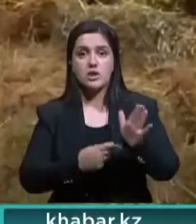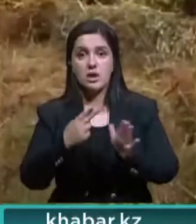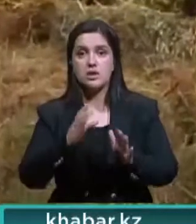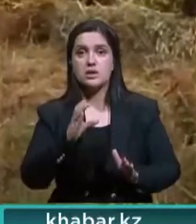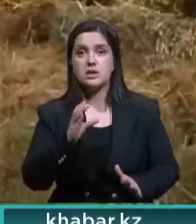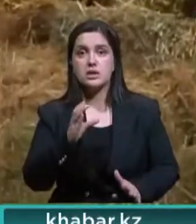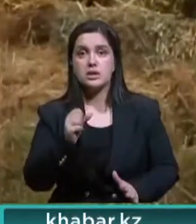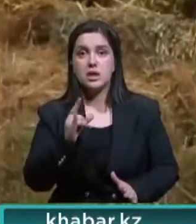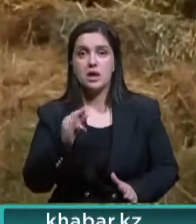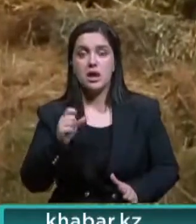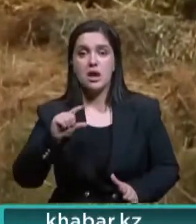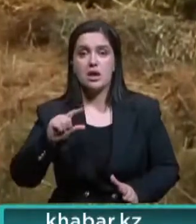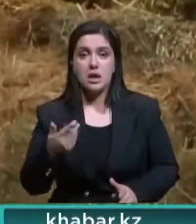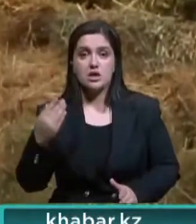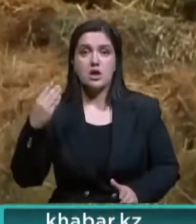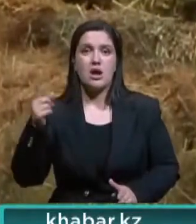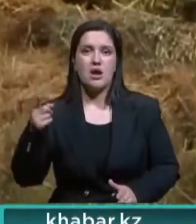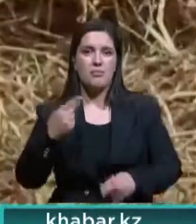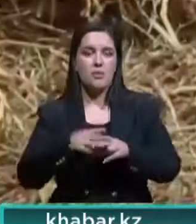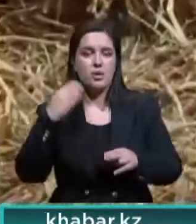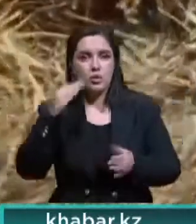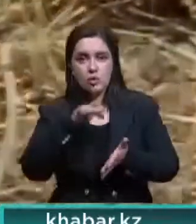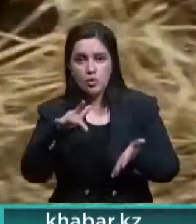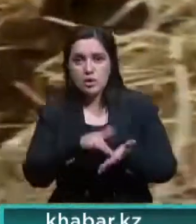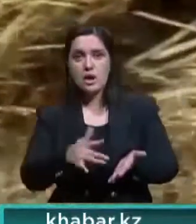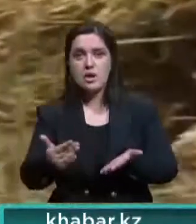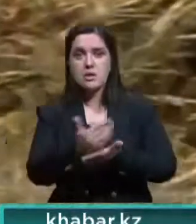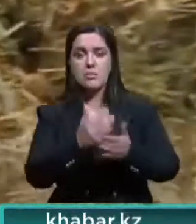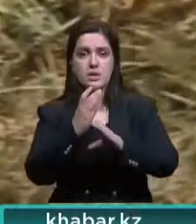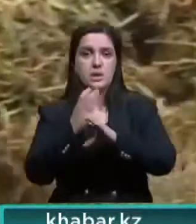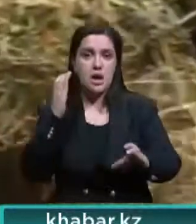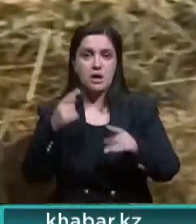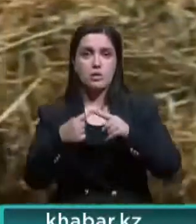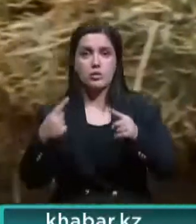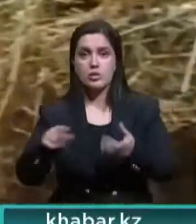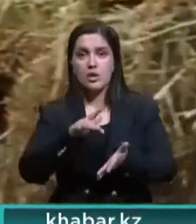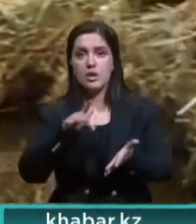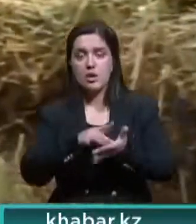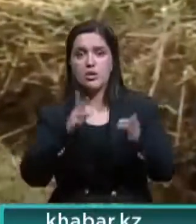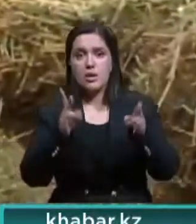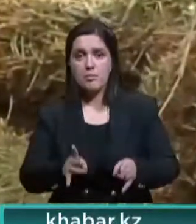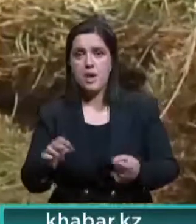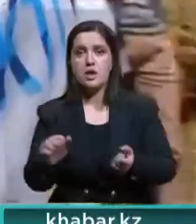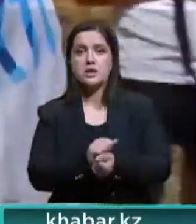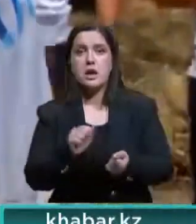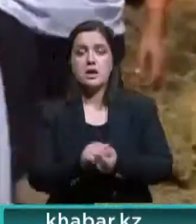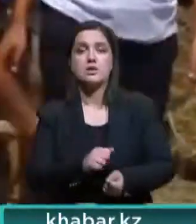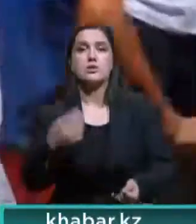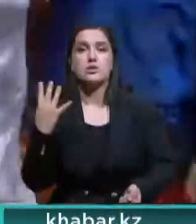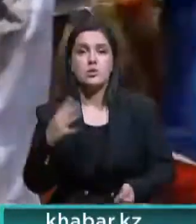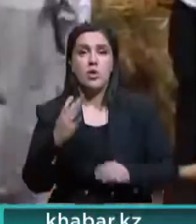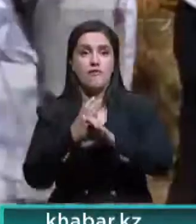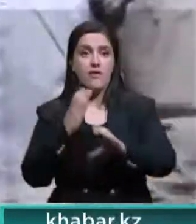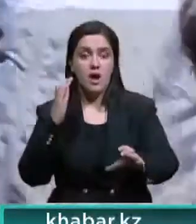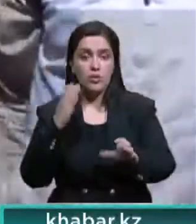станции сарыагаш турки станция дополнительно соберут составы и для других регионов страны и пострадавших от засухи это еще